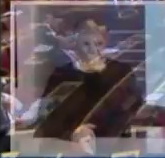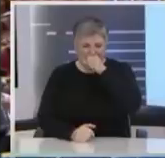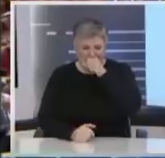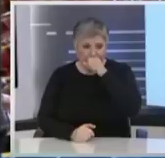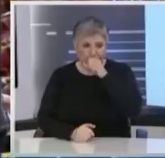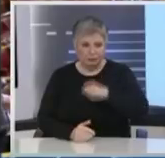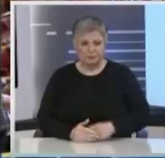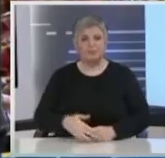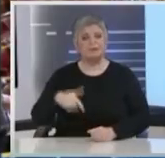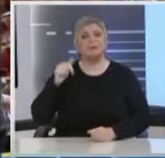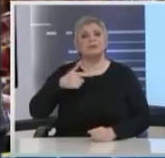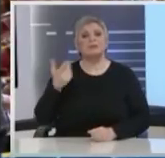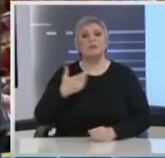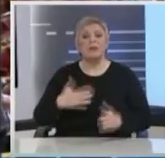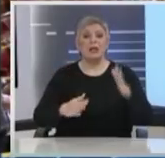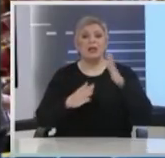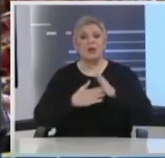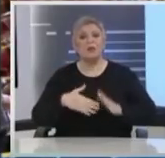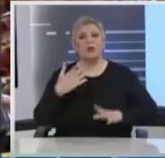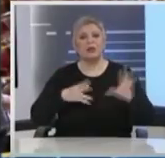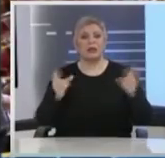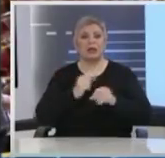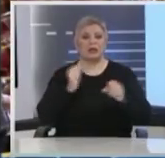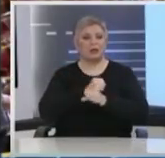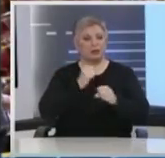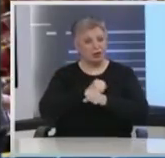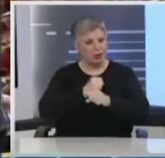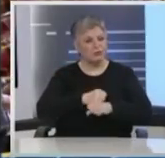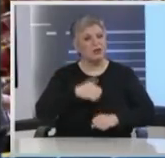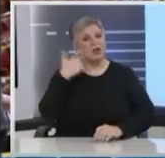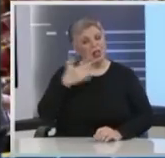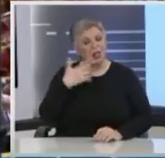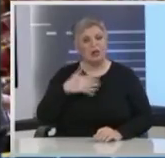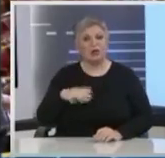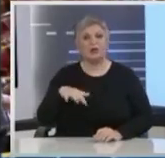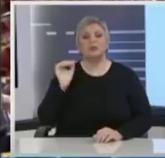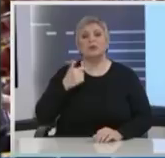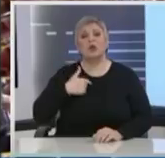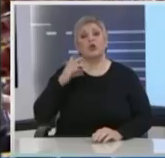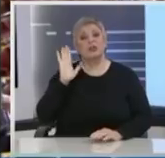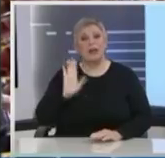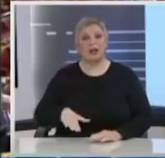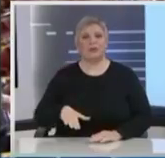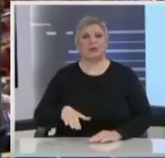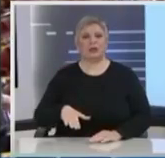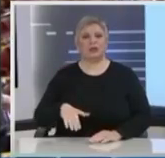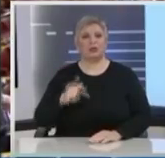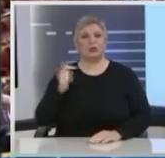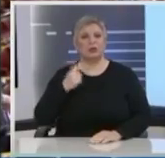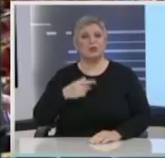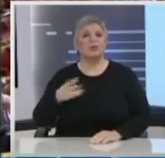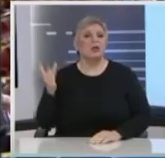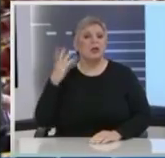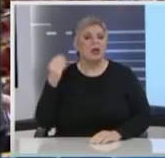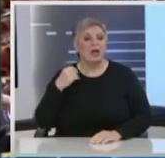Κύριε Πρόεδρε, κυρίες και κύριοι συνάδελφοι, επέλεξα να μιλήσω τελευταίως στους πολιτικούς αρχηγούς και να ακούσουμε ιδιαίτερη